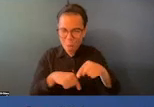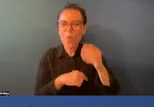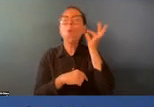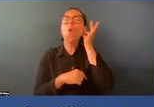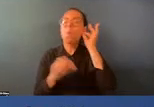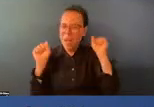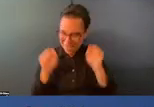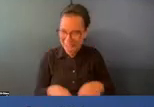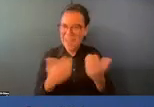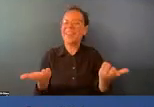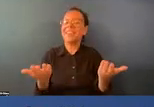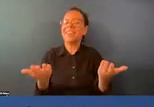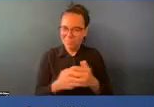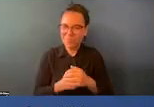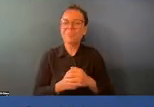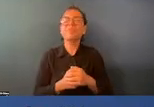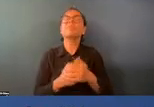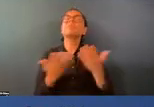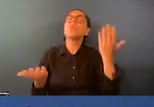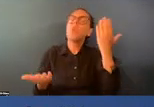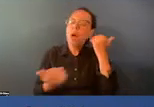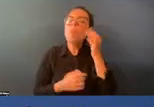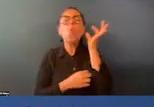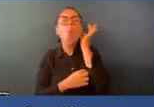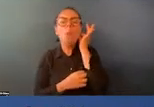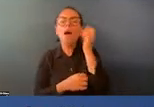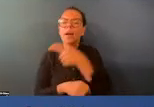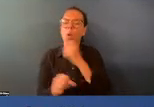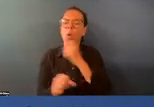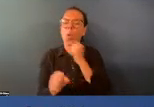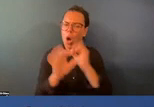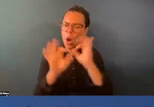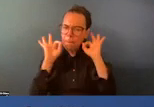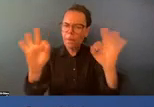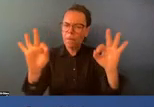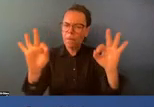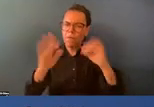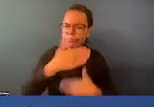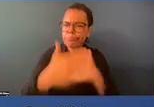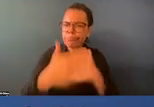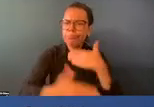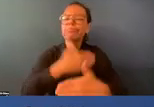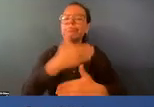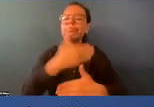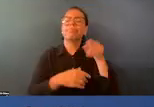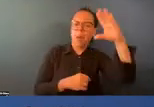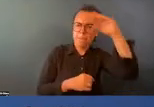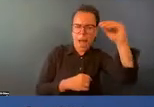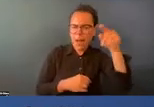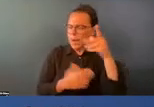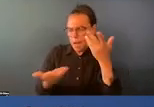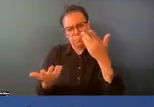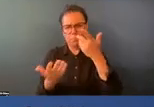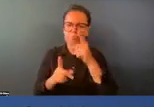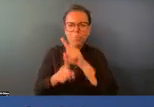могут работать как гидрологами, агрометеорологами, могут прогнозировать погоду, могут изучать климат и